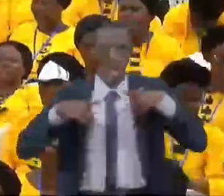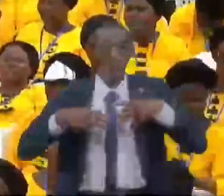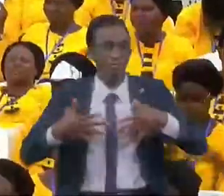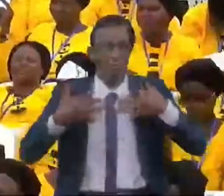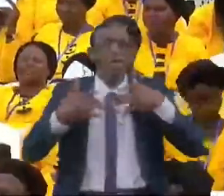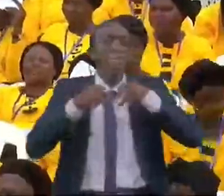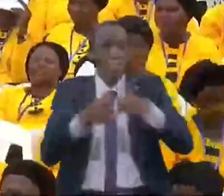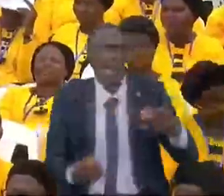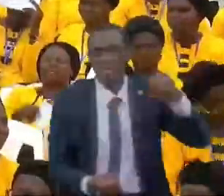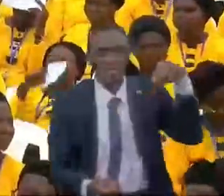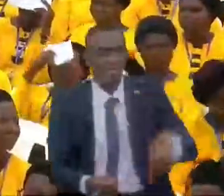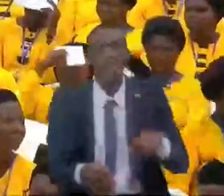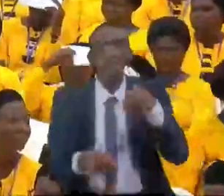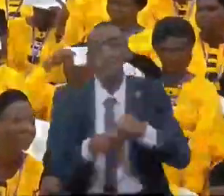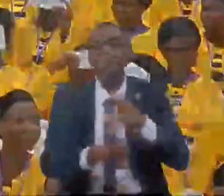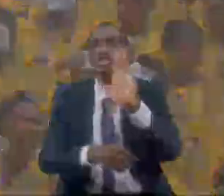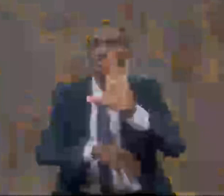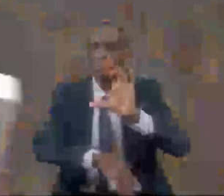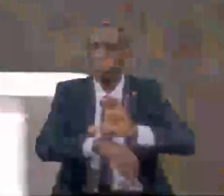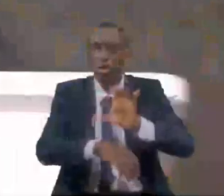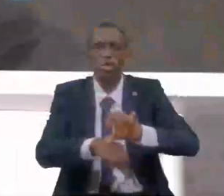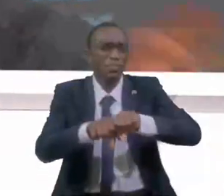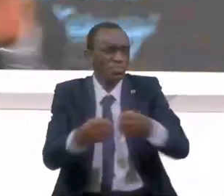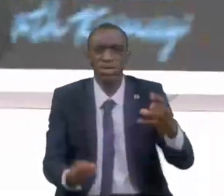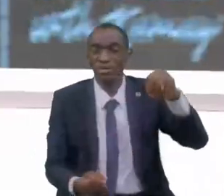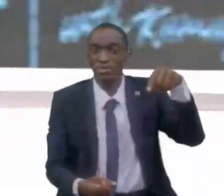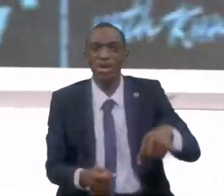Dans l'église locale, tu dois tout briser.